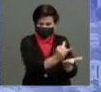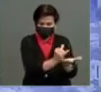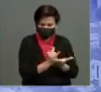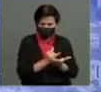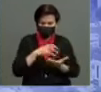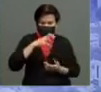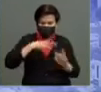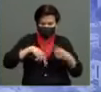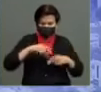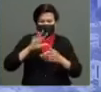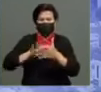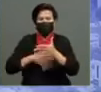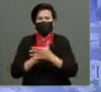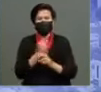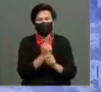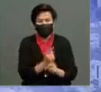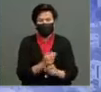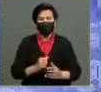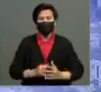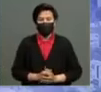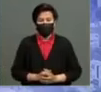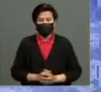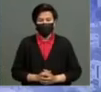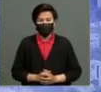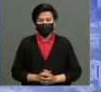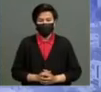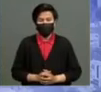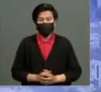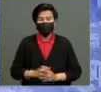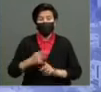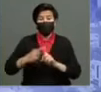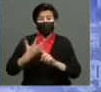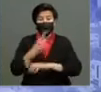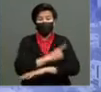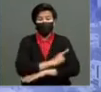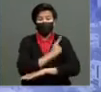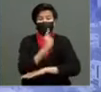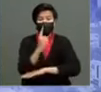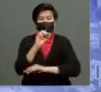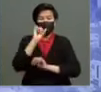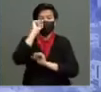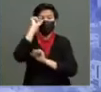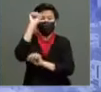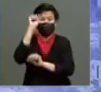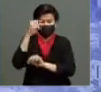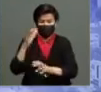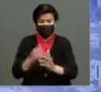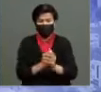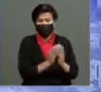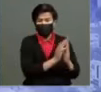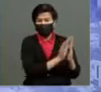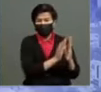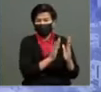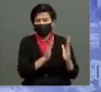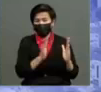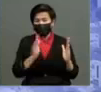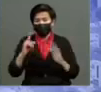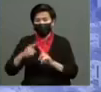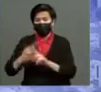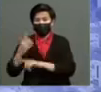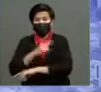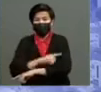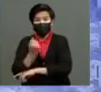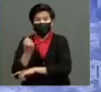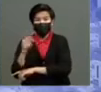วก็มาตรการเดิมที่เราประกาศไปตั้งแต่1พฤษภาคมนะครับก็จะดูผลในวันที่14อีกไม่กี่วันข้างหน้านี้ถ้าแนวโน้มดี